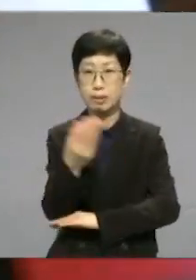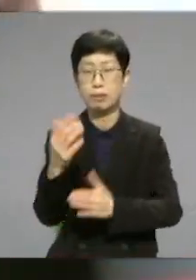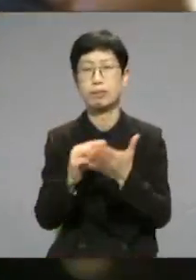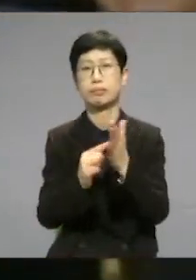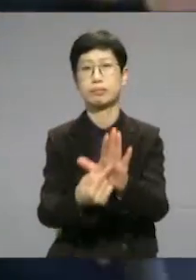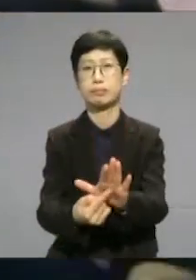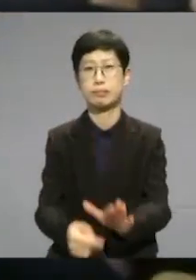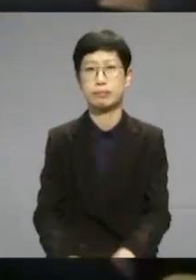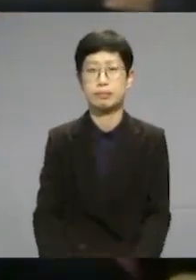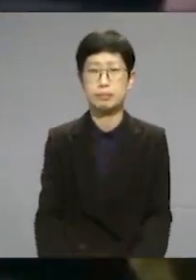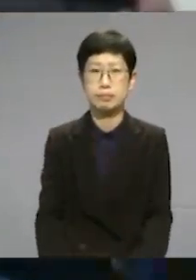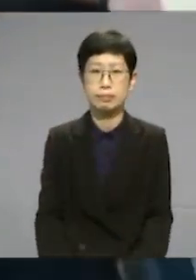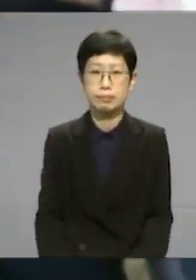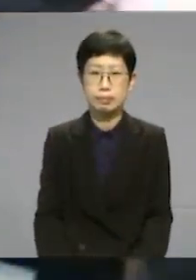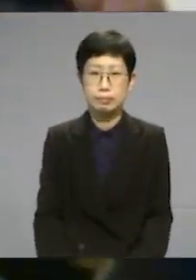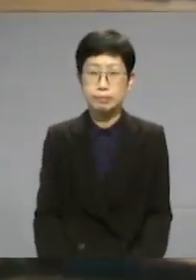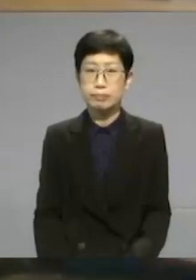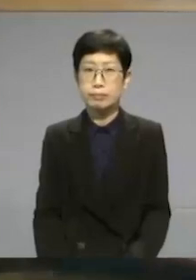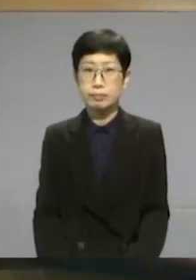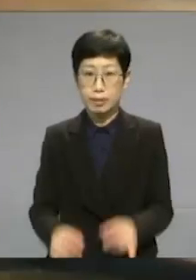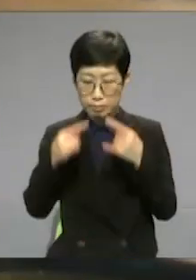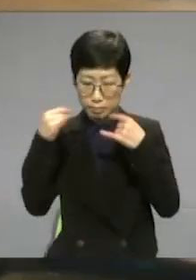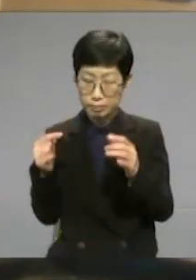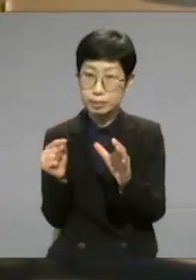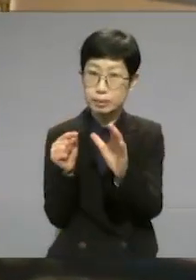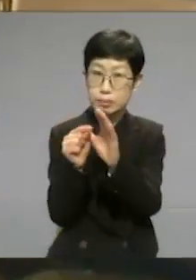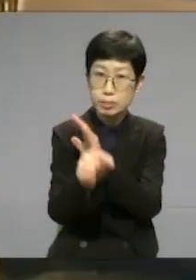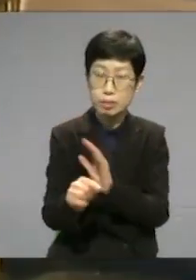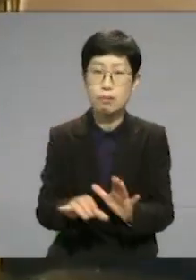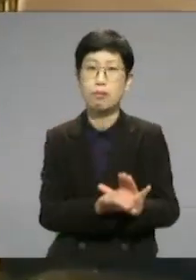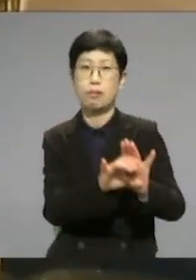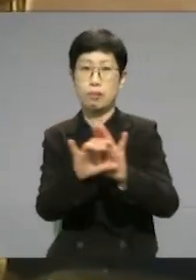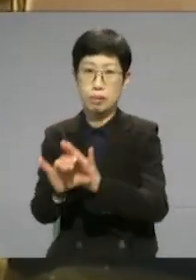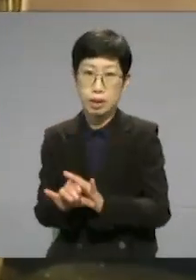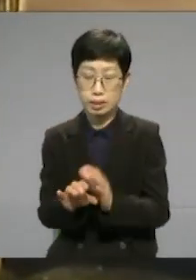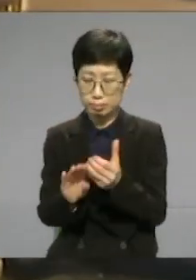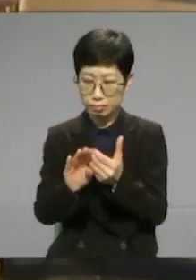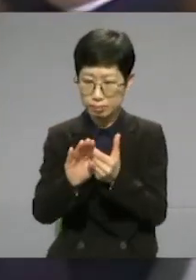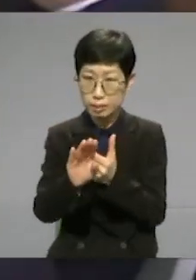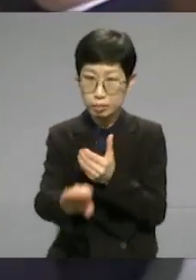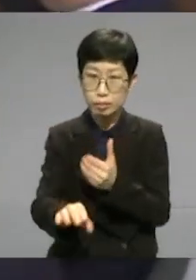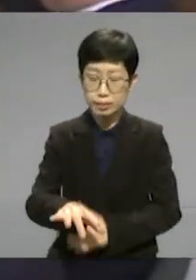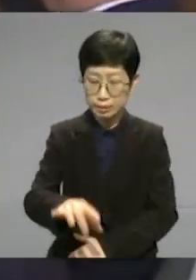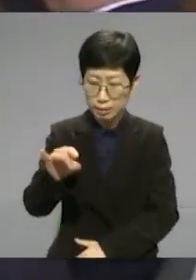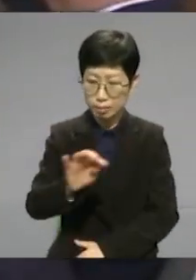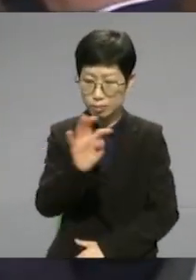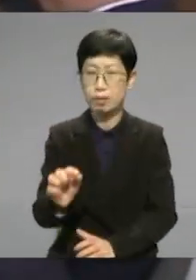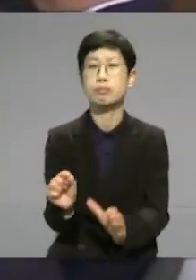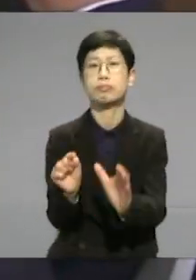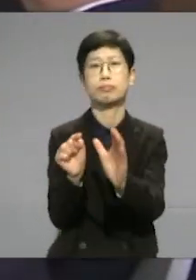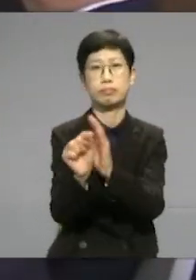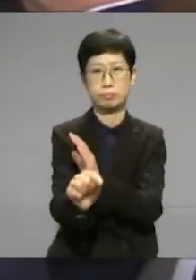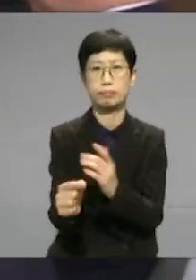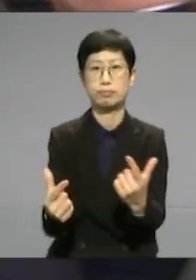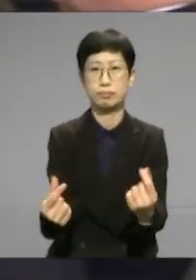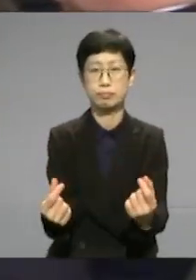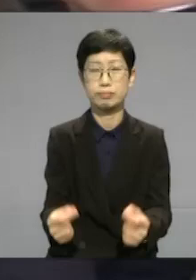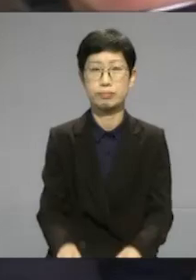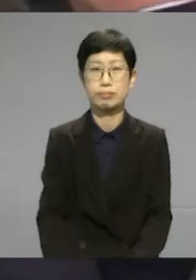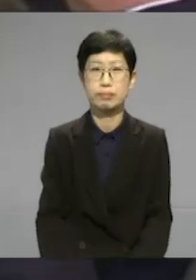언론이 보도했습니다 시 주석의 프랑스 방문은 코로나 19 팬데믹 이후 그의 첫 유럽 방문이 될 것이라고